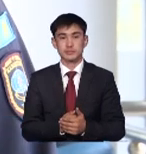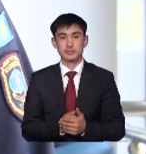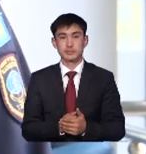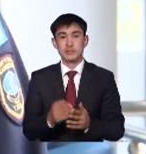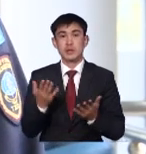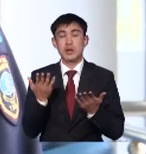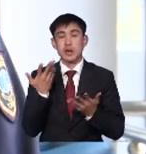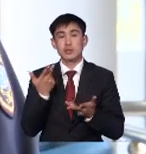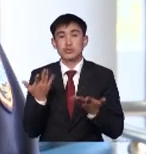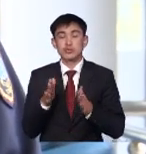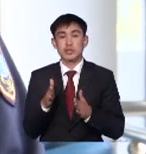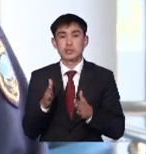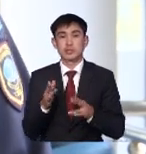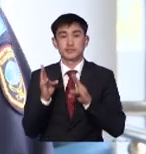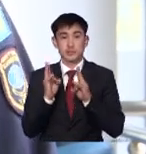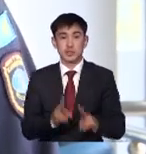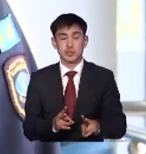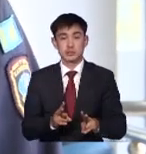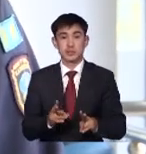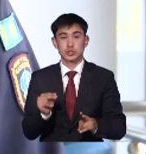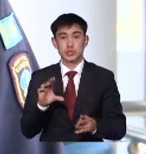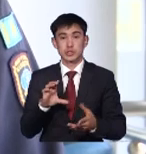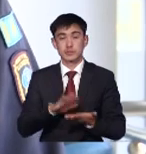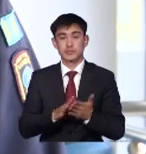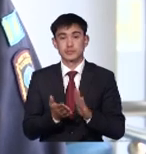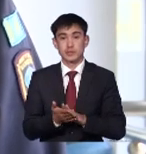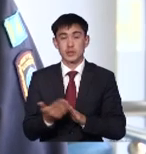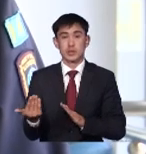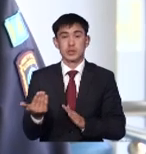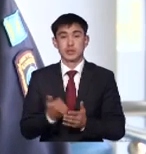когда случаются неотложные ситуации, чрезвычайные,